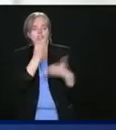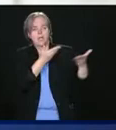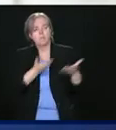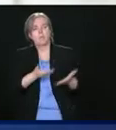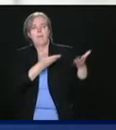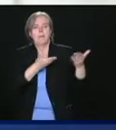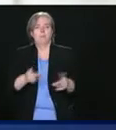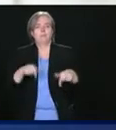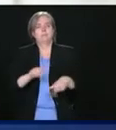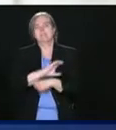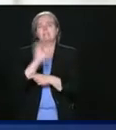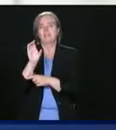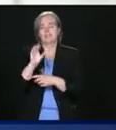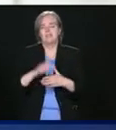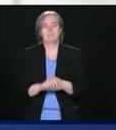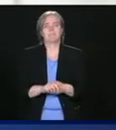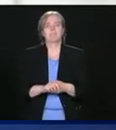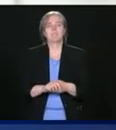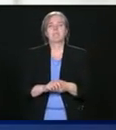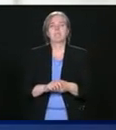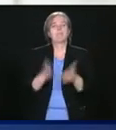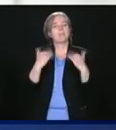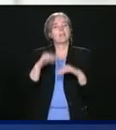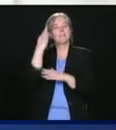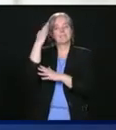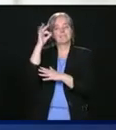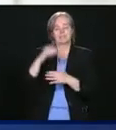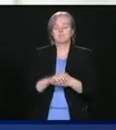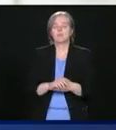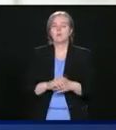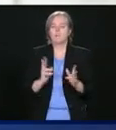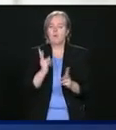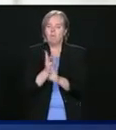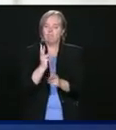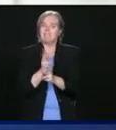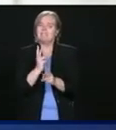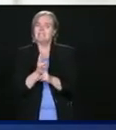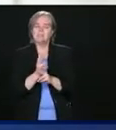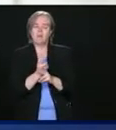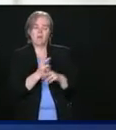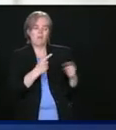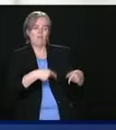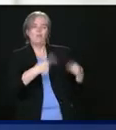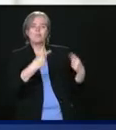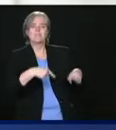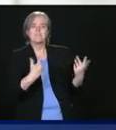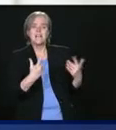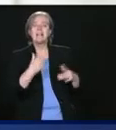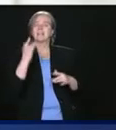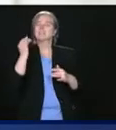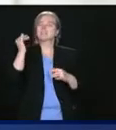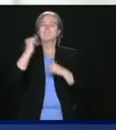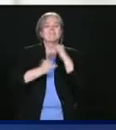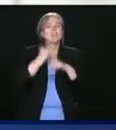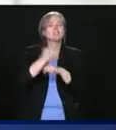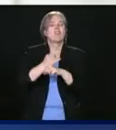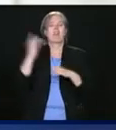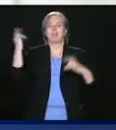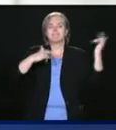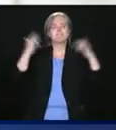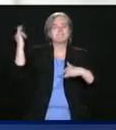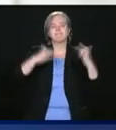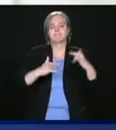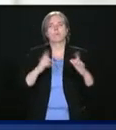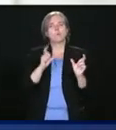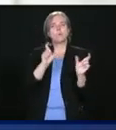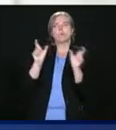puissent continuer de traverser la frontière. Très vigilant par rapport à nos frontières et aux voyageurs de l'international. Nous allons continuer de travailler